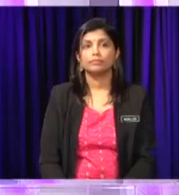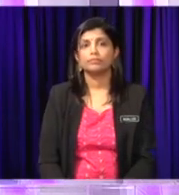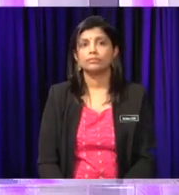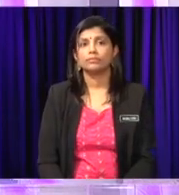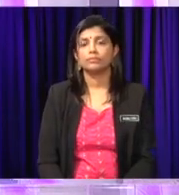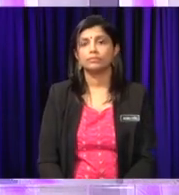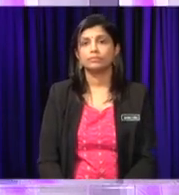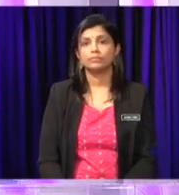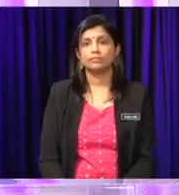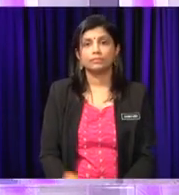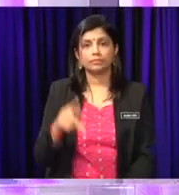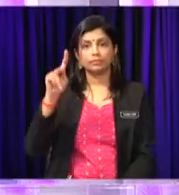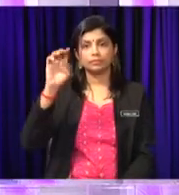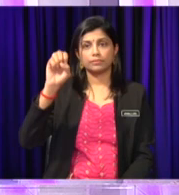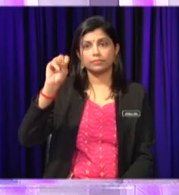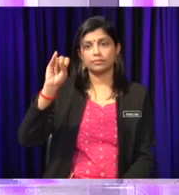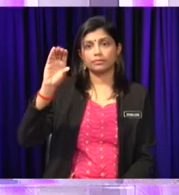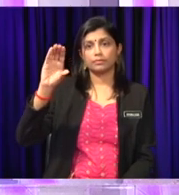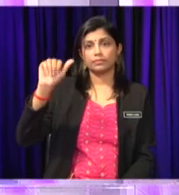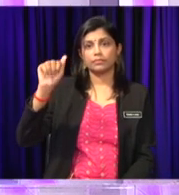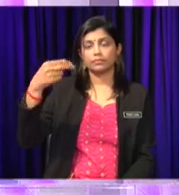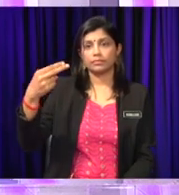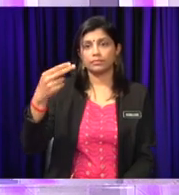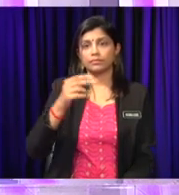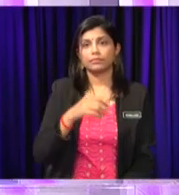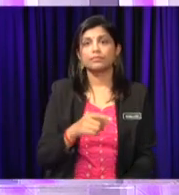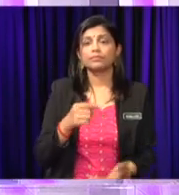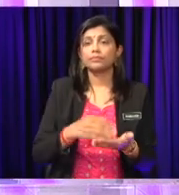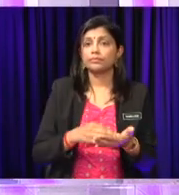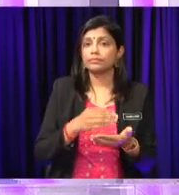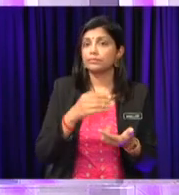siapa contoh ataupun uraian dan juga